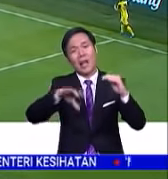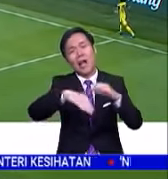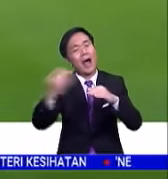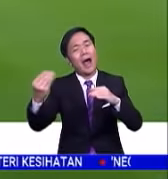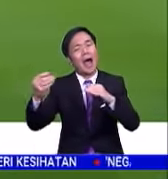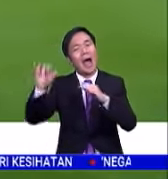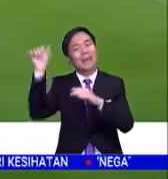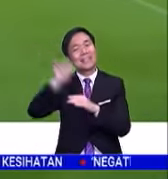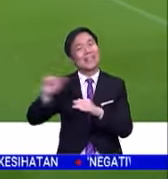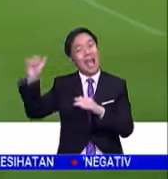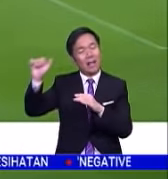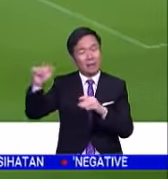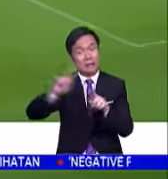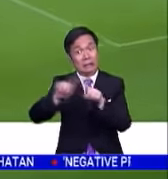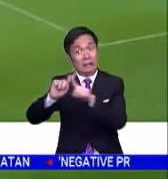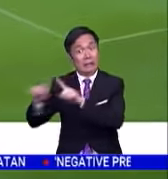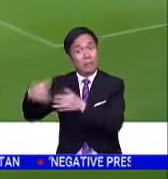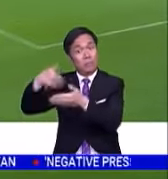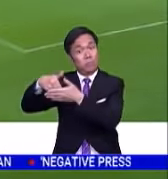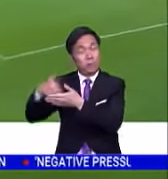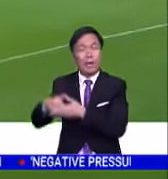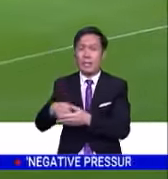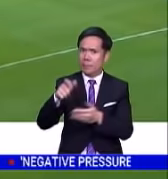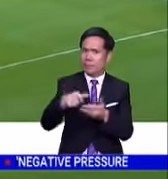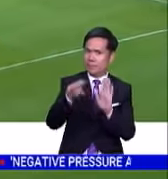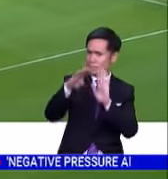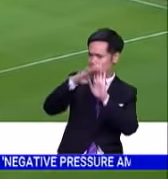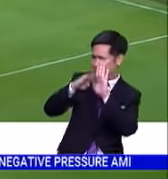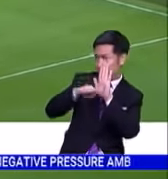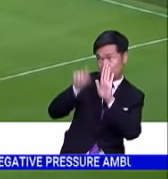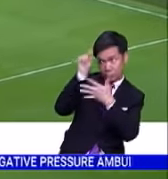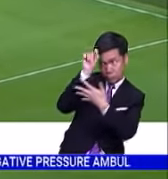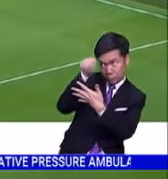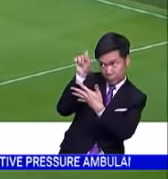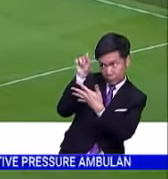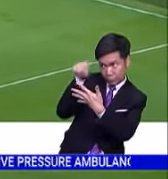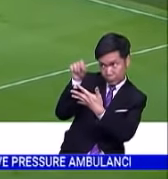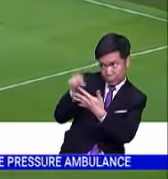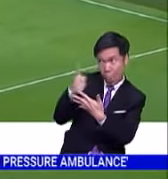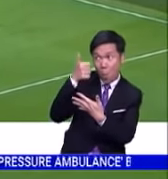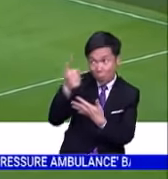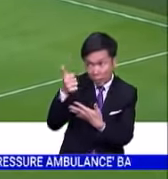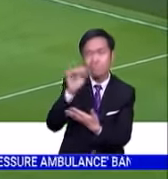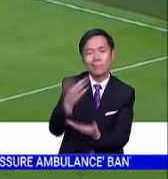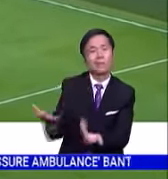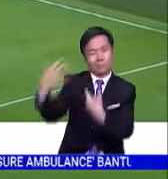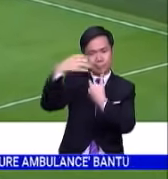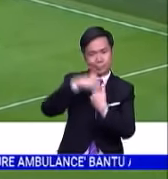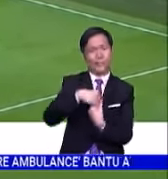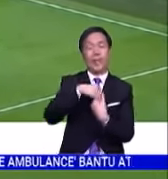Asia, beliau menyarankan kriteria yang ketat dan jelas dinyatakan dengan terang oleh FAM.